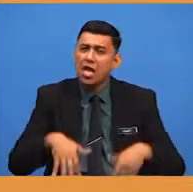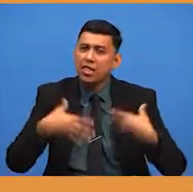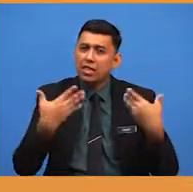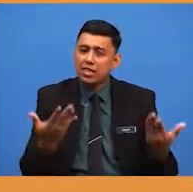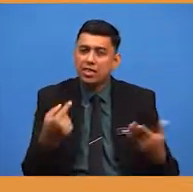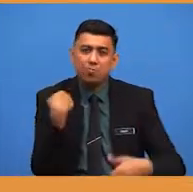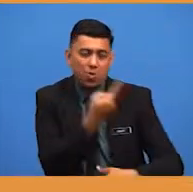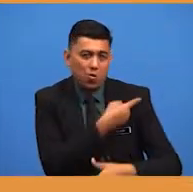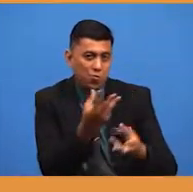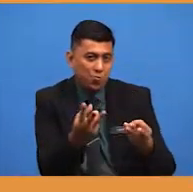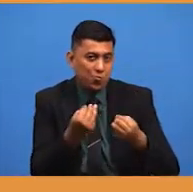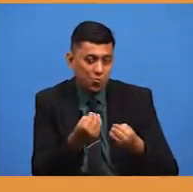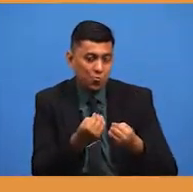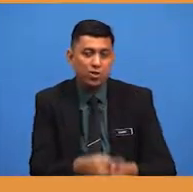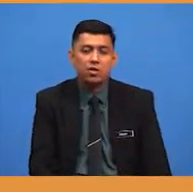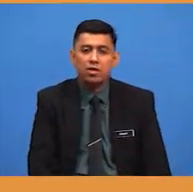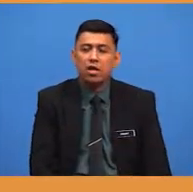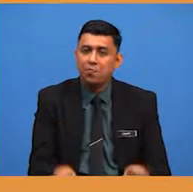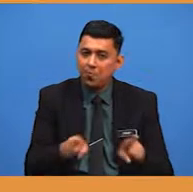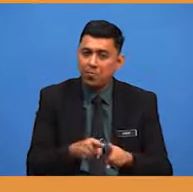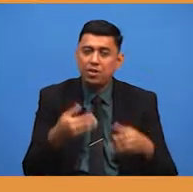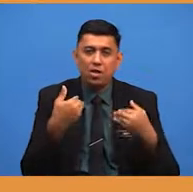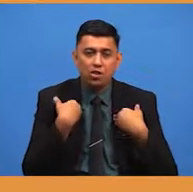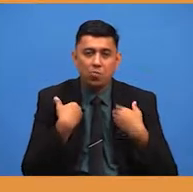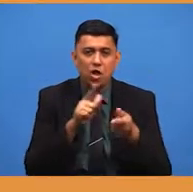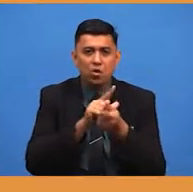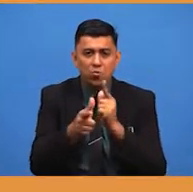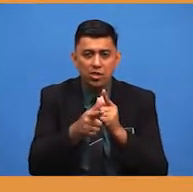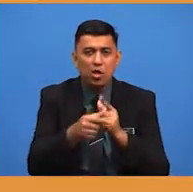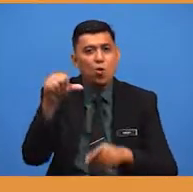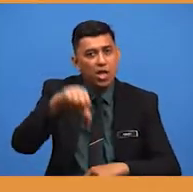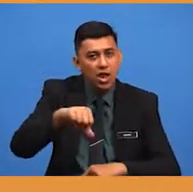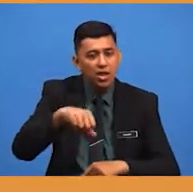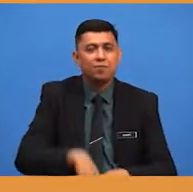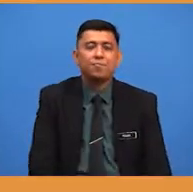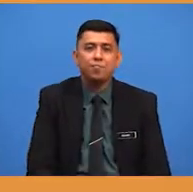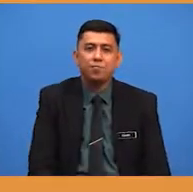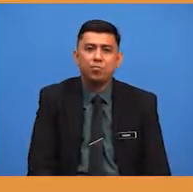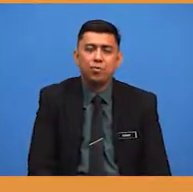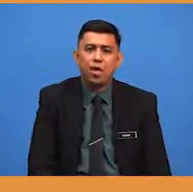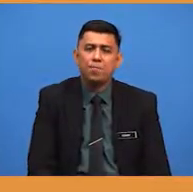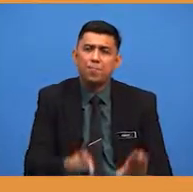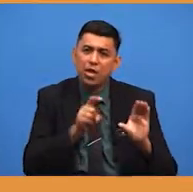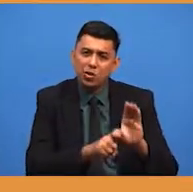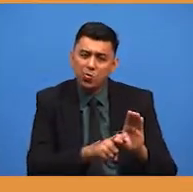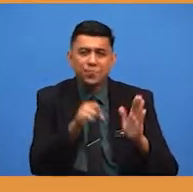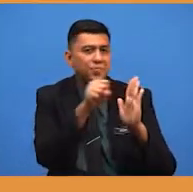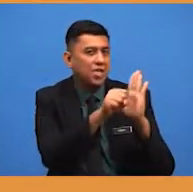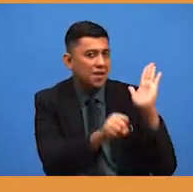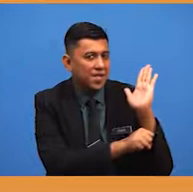Bagaimanakah kita ingin memapar sama ada lulus atau gagal? Ia bergantung kepada